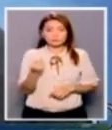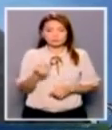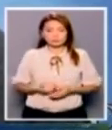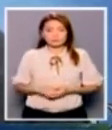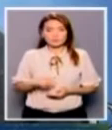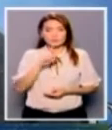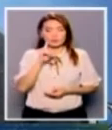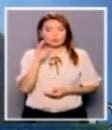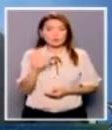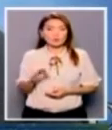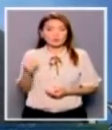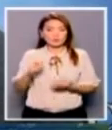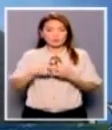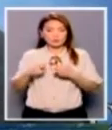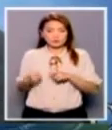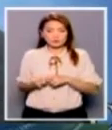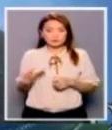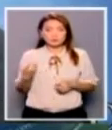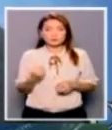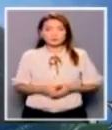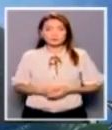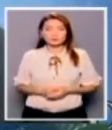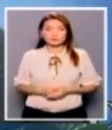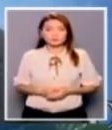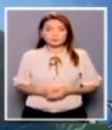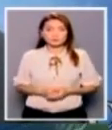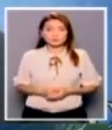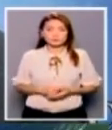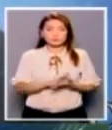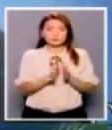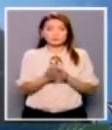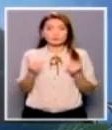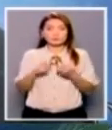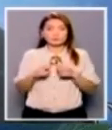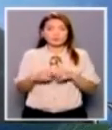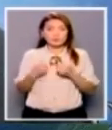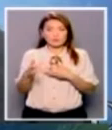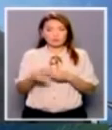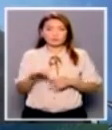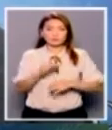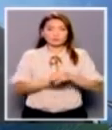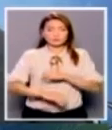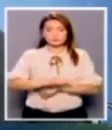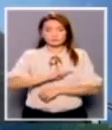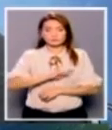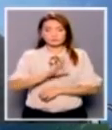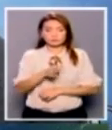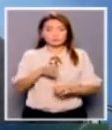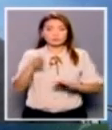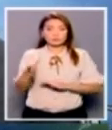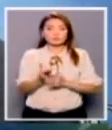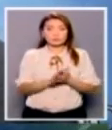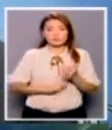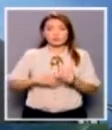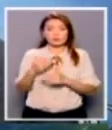жаңағы жастардың мәселесі бойынша және де осы қоғамдық келісімнің өзекті мәселелерін бірге отырып талқыладық. Болашақта ары қарай